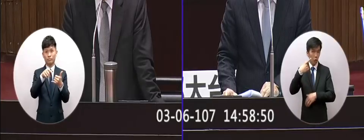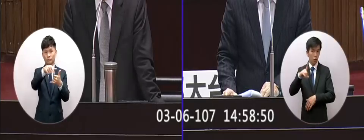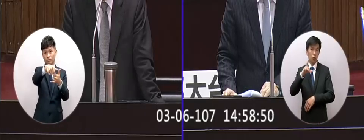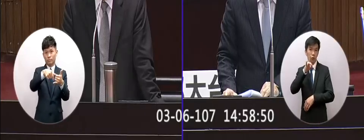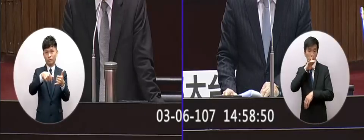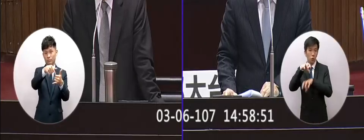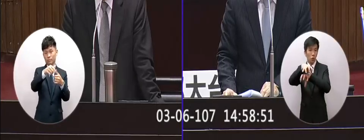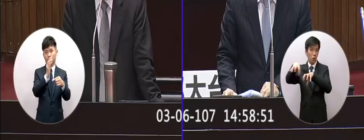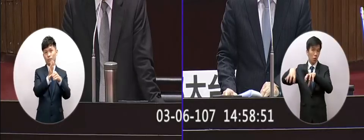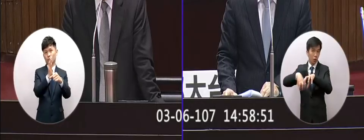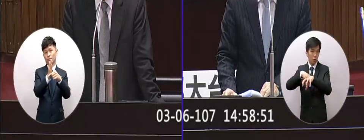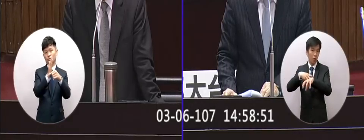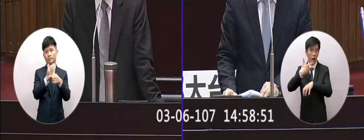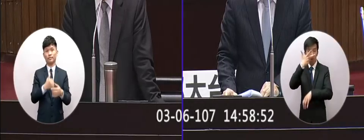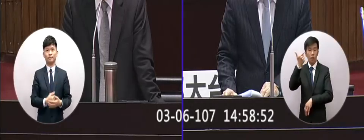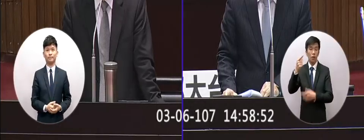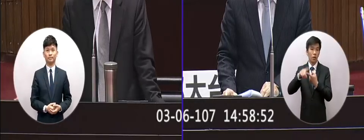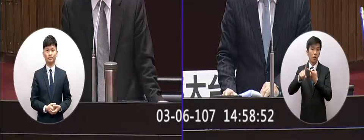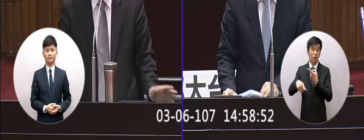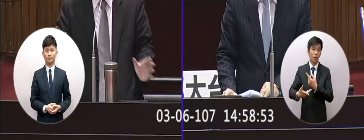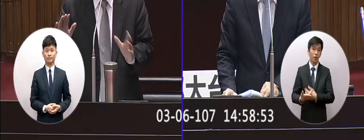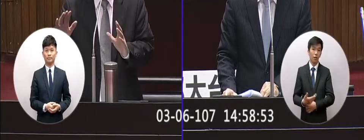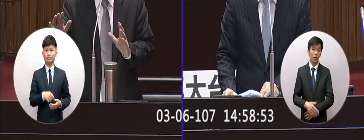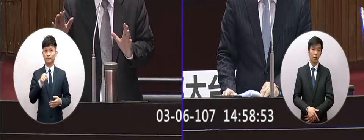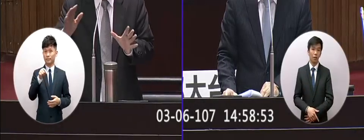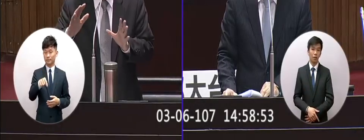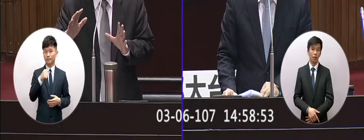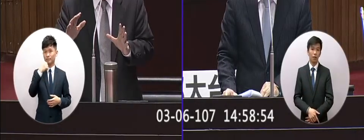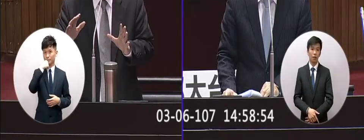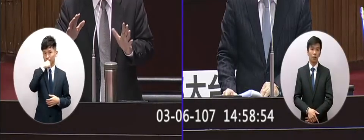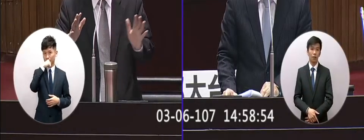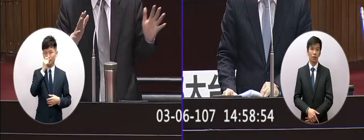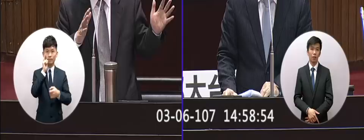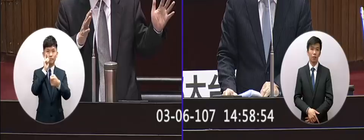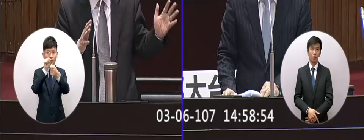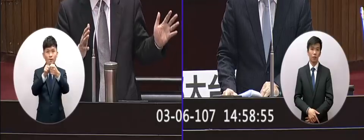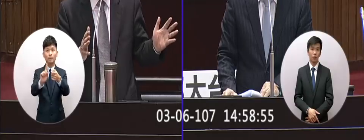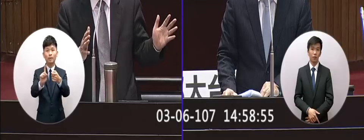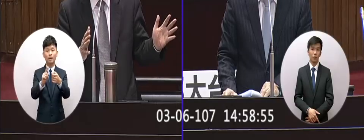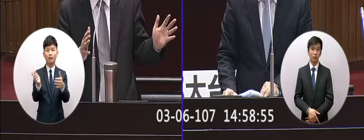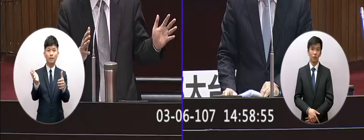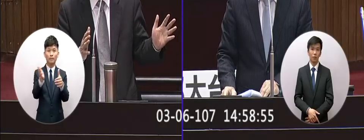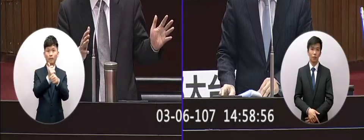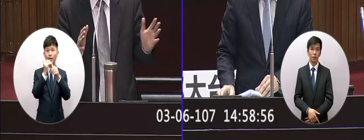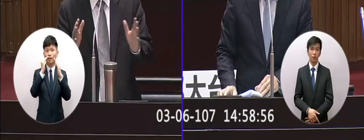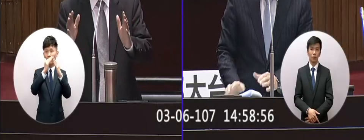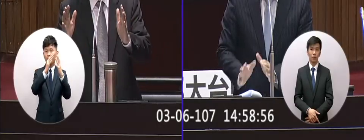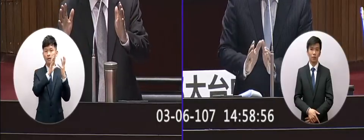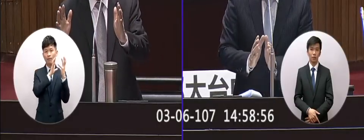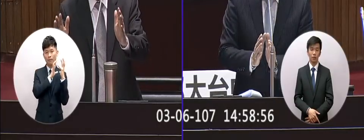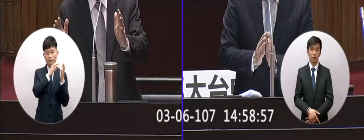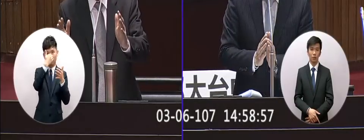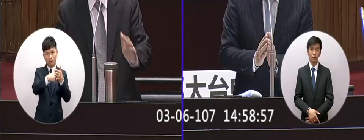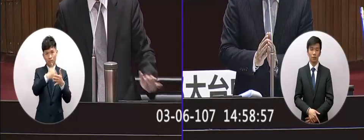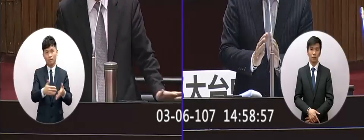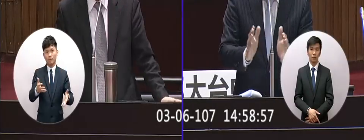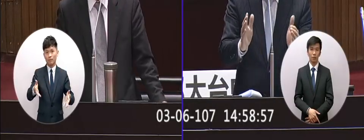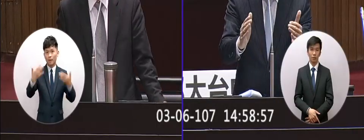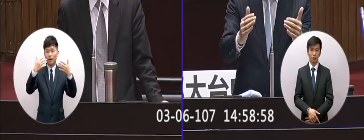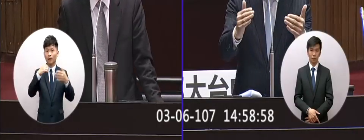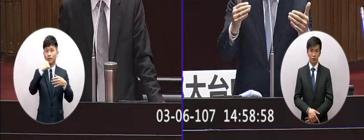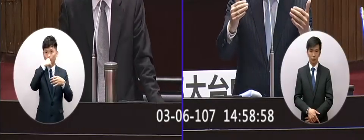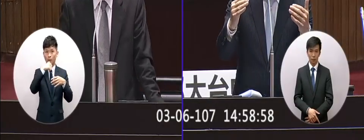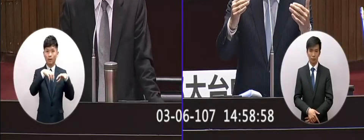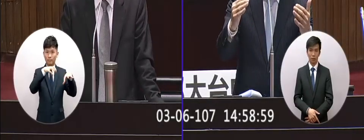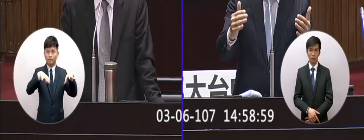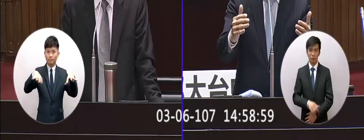对， 才方便嘛。 对 啊，所以 而且会让台湾目的哈，就是让首都减压啊，然后让台湾更均衡发